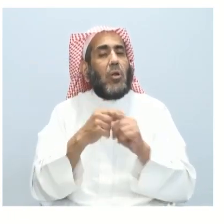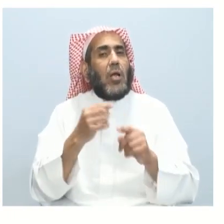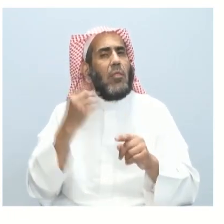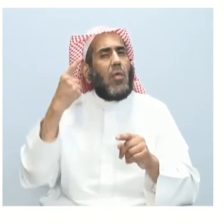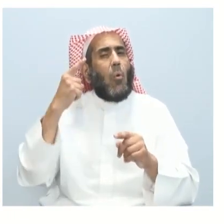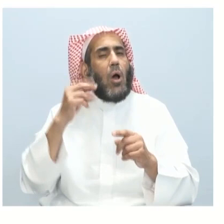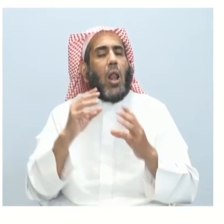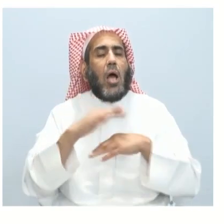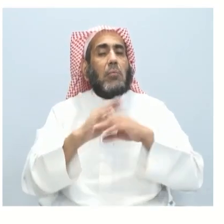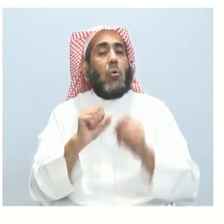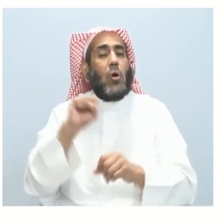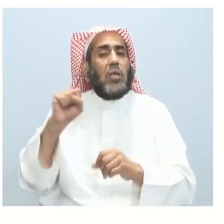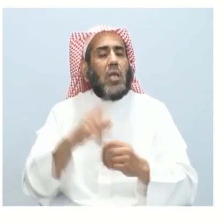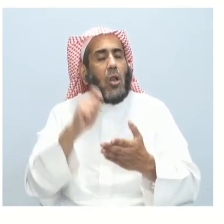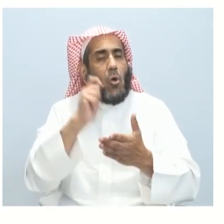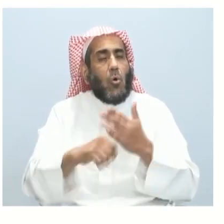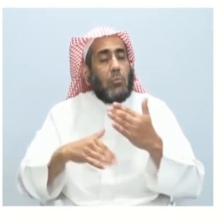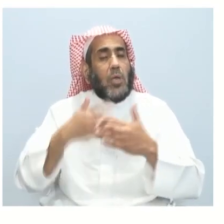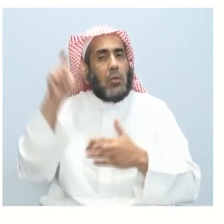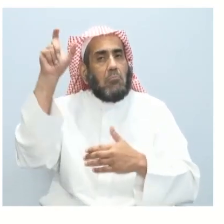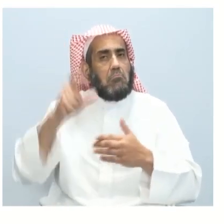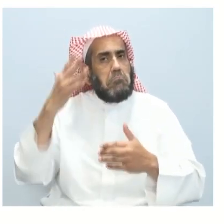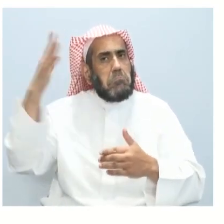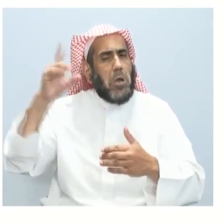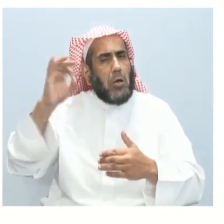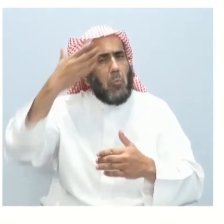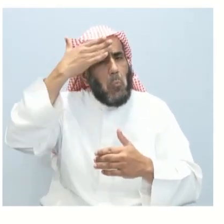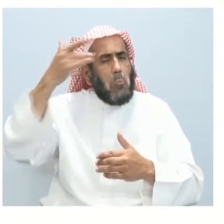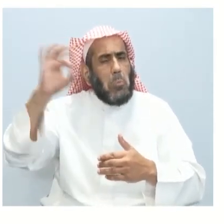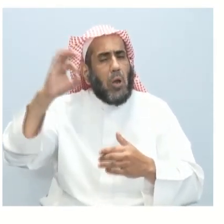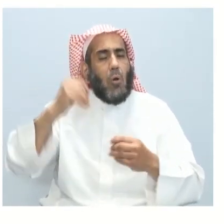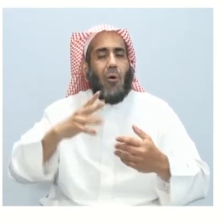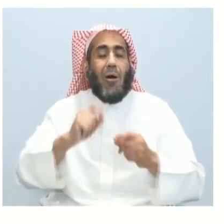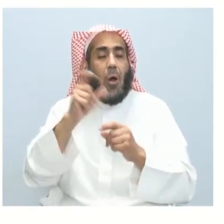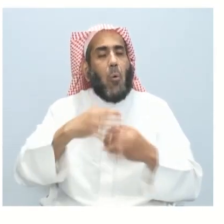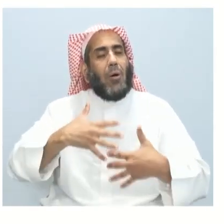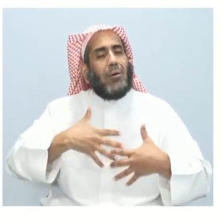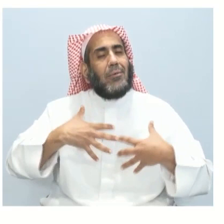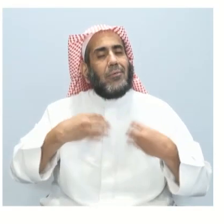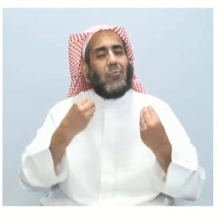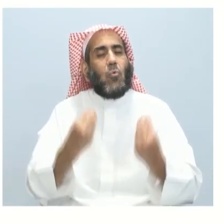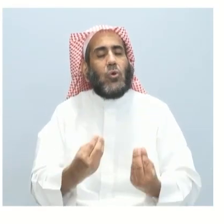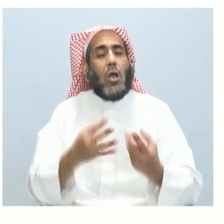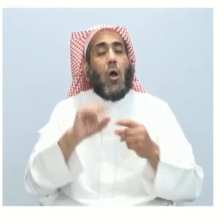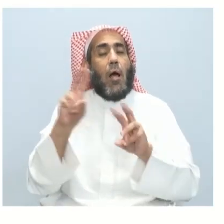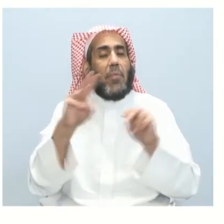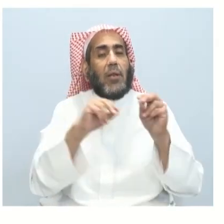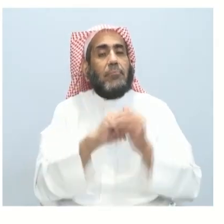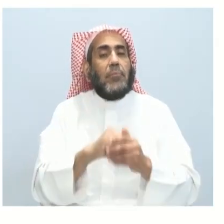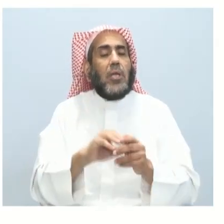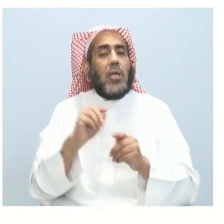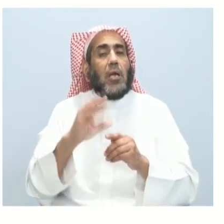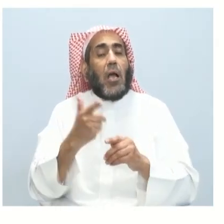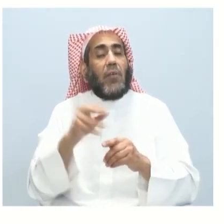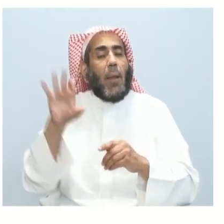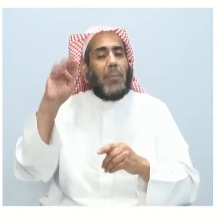الادبي وبخاصه اذا كان الحكم صادرا من ناقد متمكن او قارئ مرهف في الشعور هل الخيال صحيح ام ليس صحيحا وعرفنا امثله من ذلك